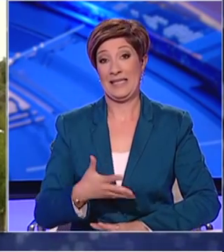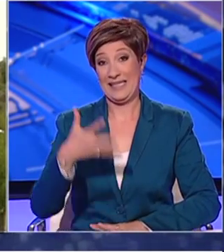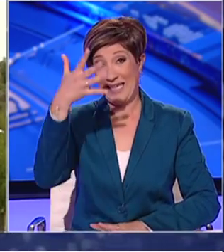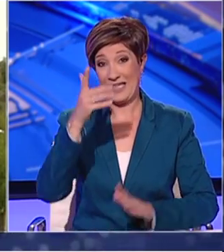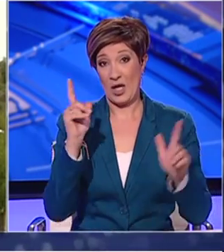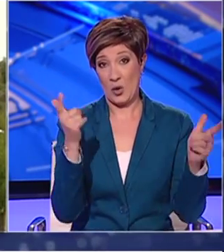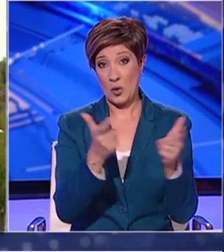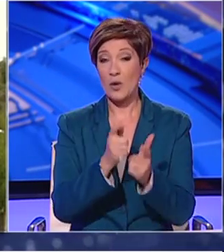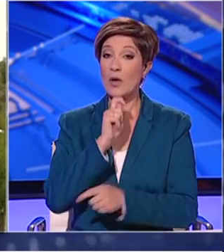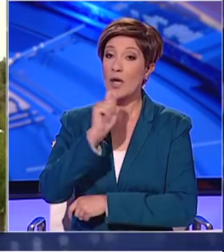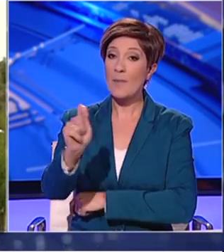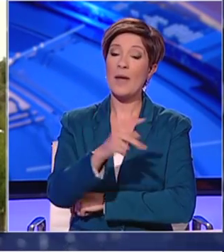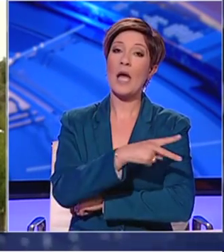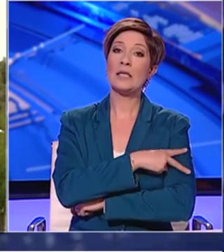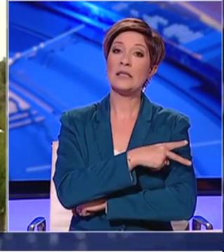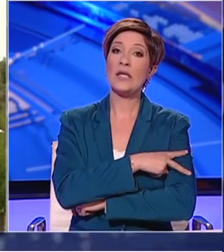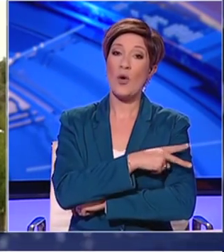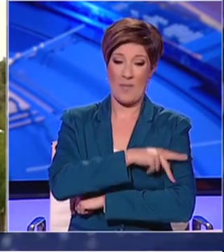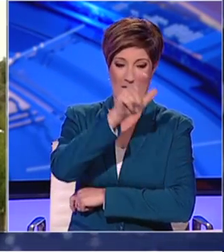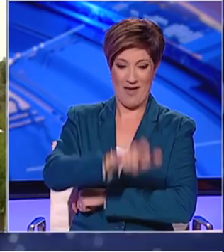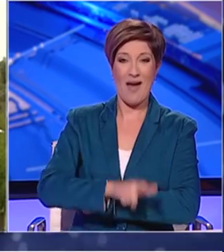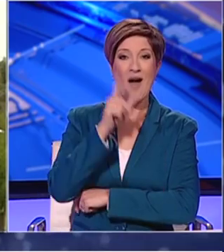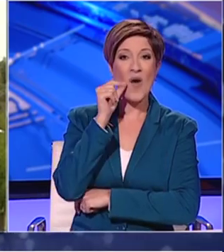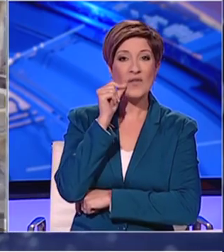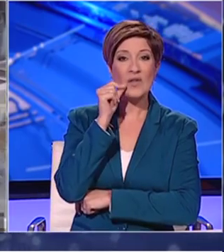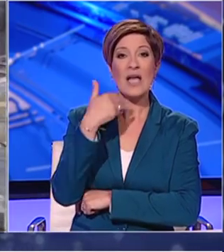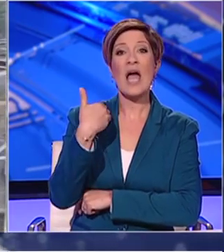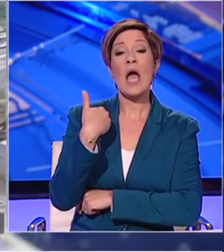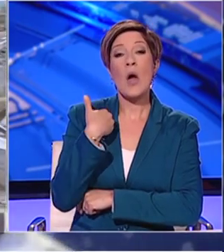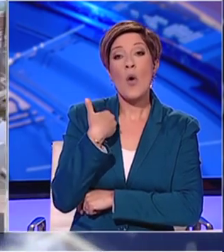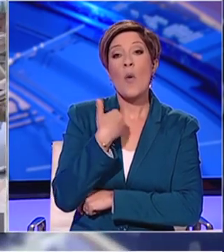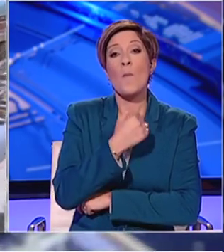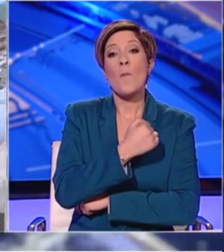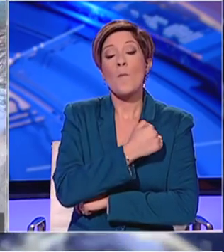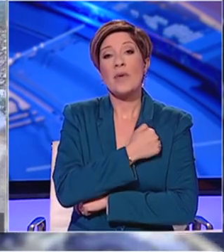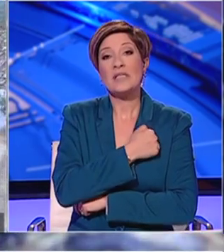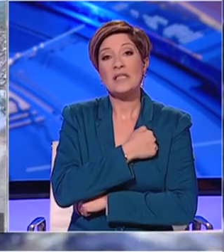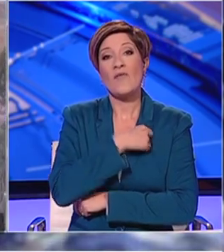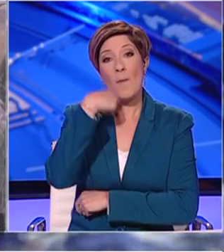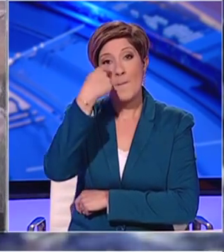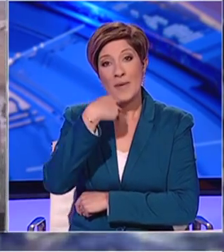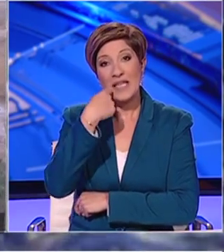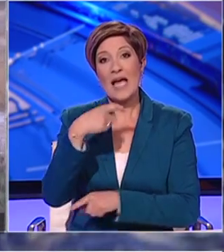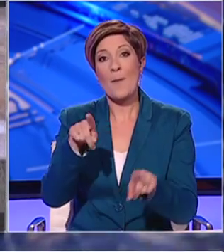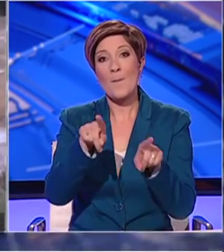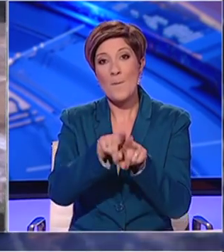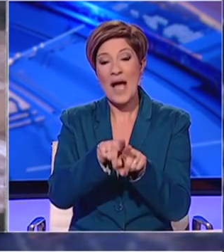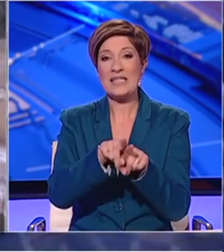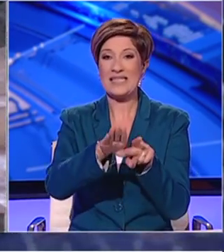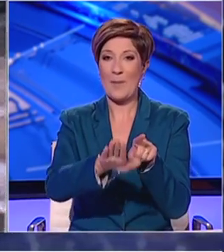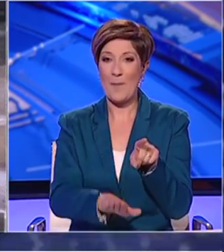να ανέφερε στους ανακριτές ότι ο ίδιος πίστευε ότι η μητέρα μαζί με το παιδί